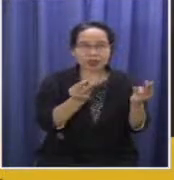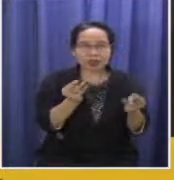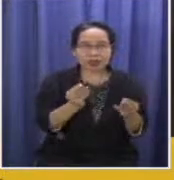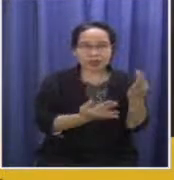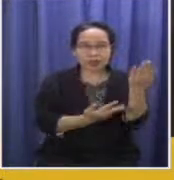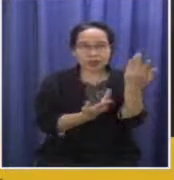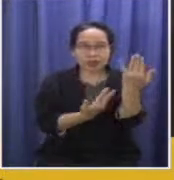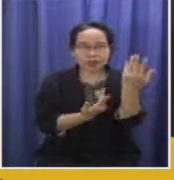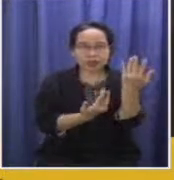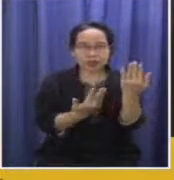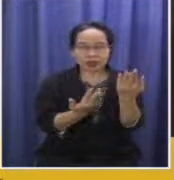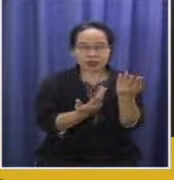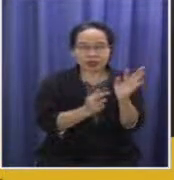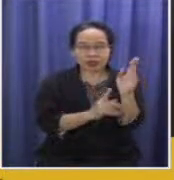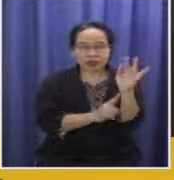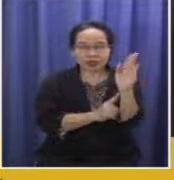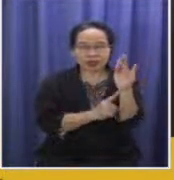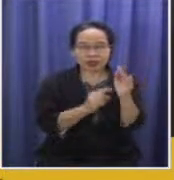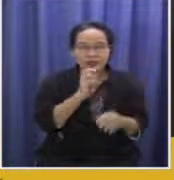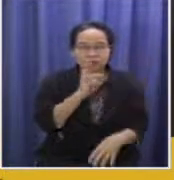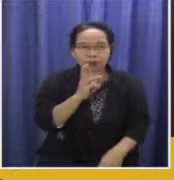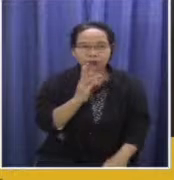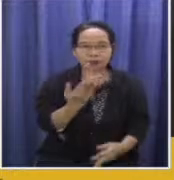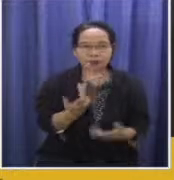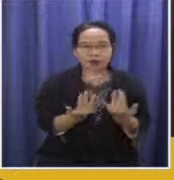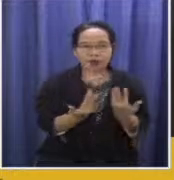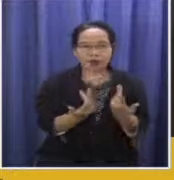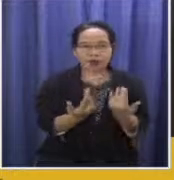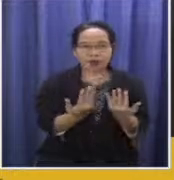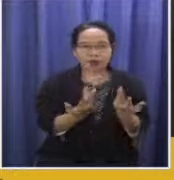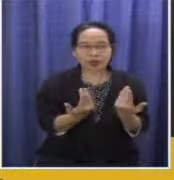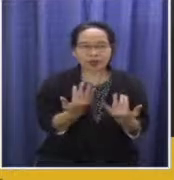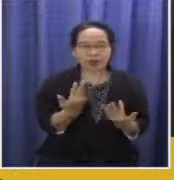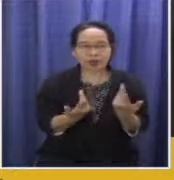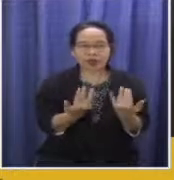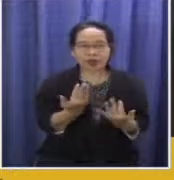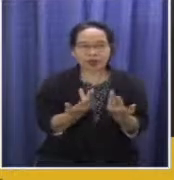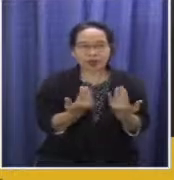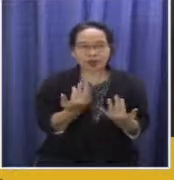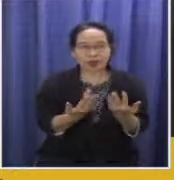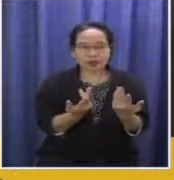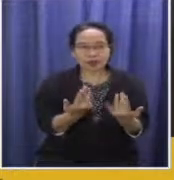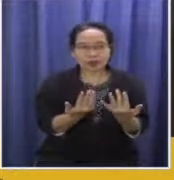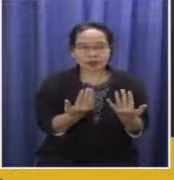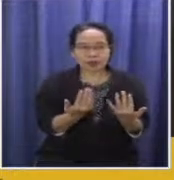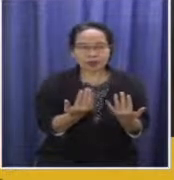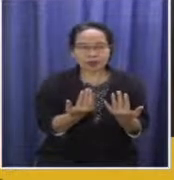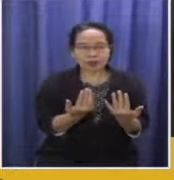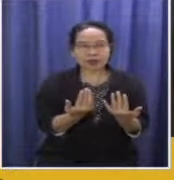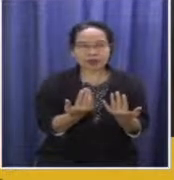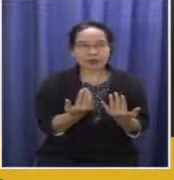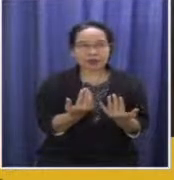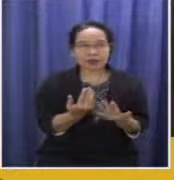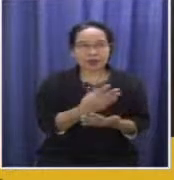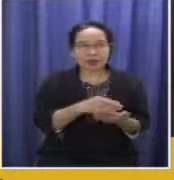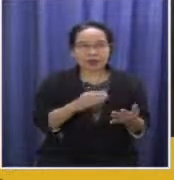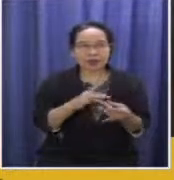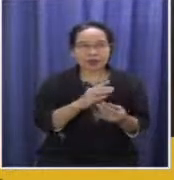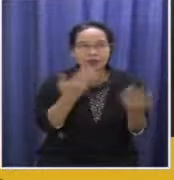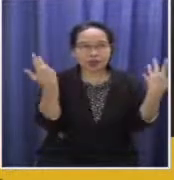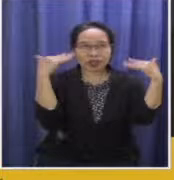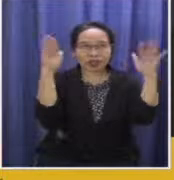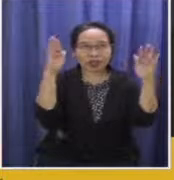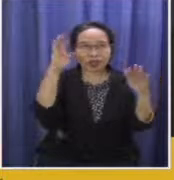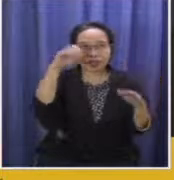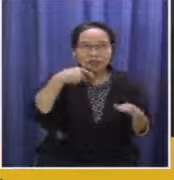सरह आफ्ना दासहरूलाई आगोको ज्वाला तुल्याउनुहुन्छ। And of the